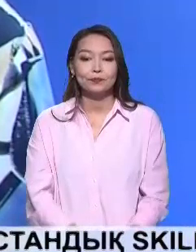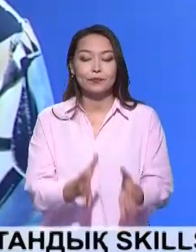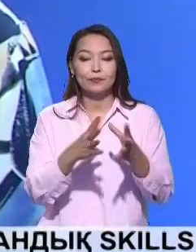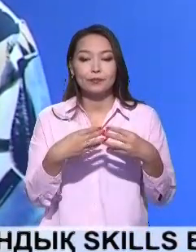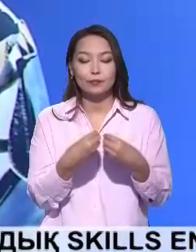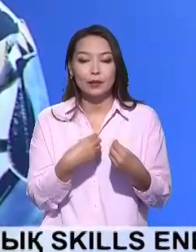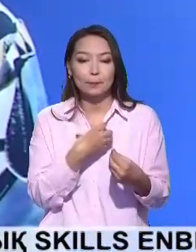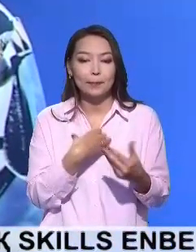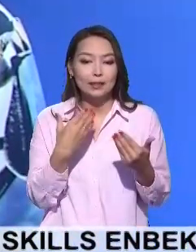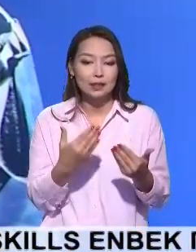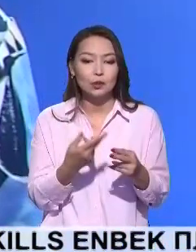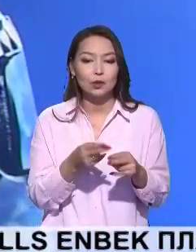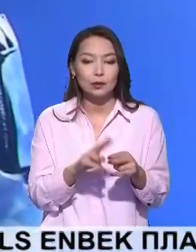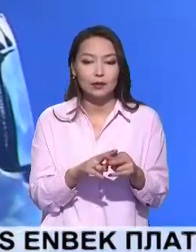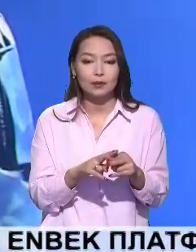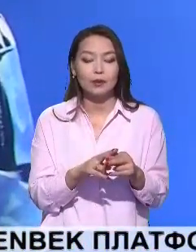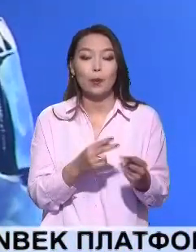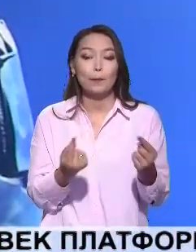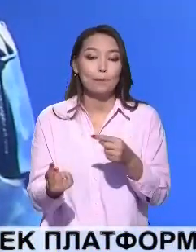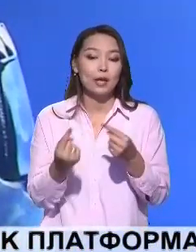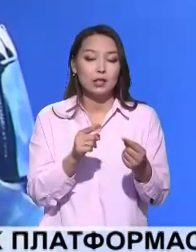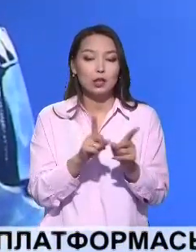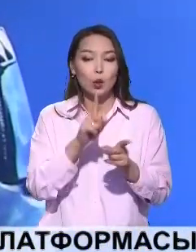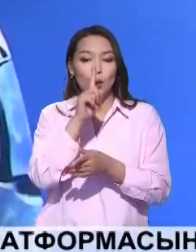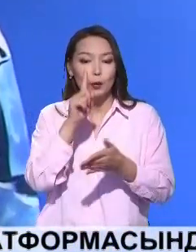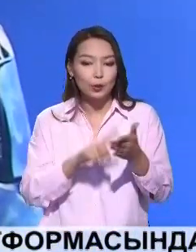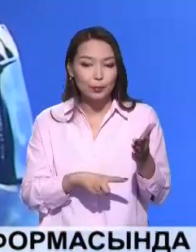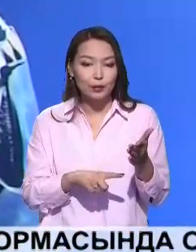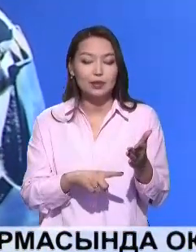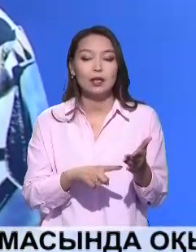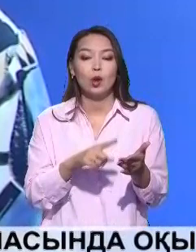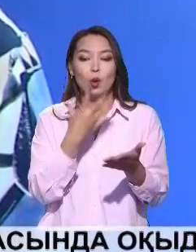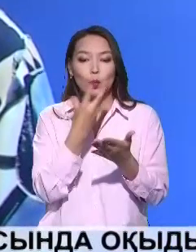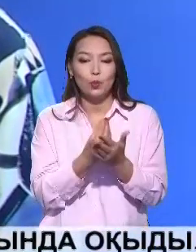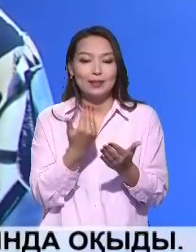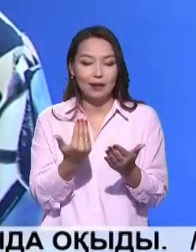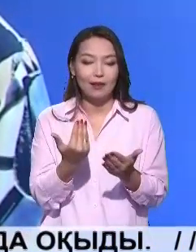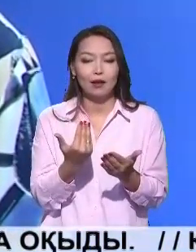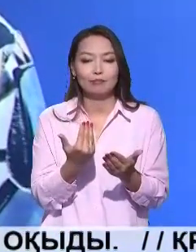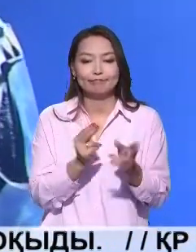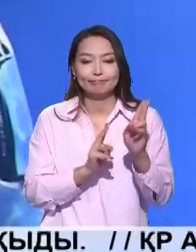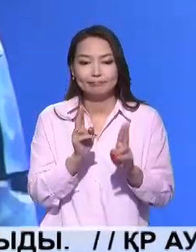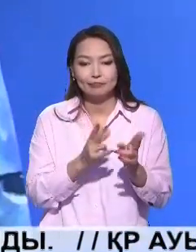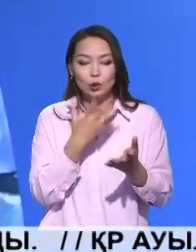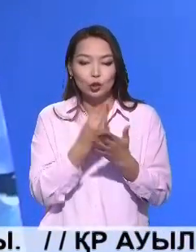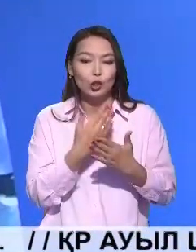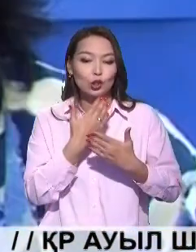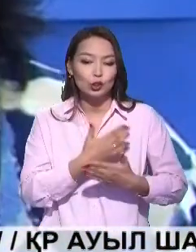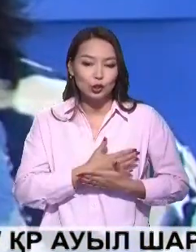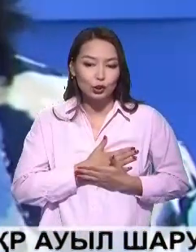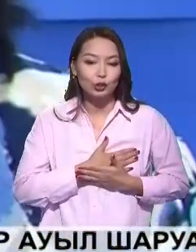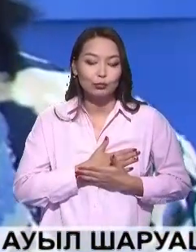бұл жұбайлардың өзара бір-біріне деген сенімі, өзара мәмілесі, өзара сүйіспеншілігі негізінде